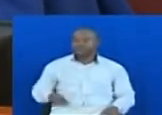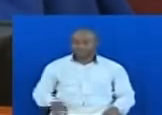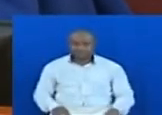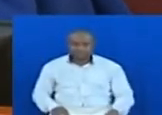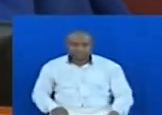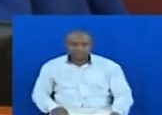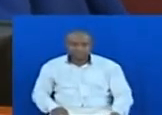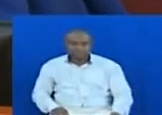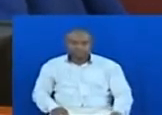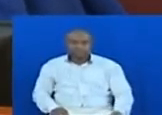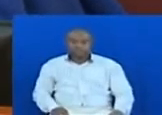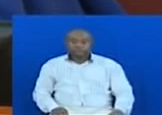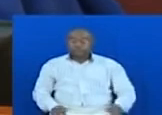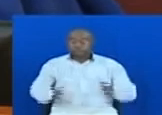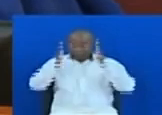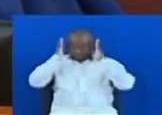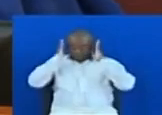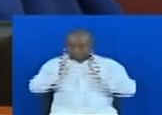Asante sana mheshimiwa Kesi.